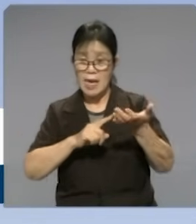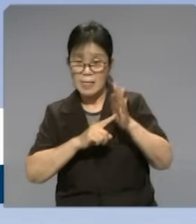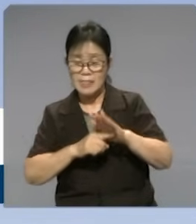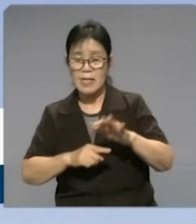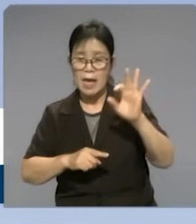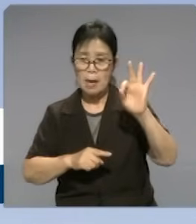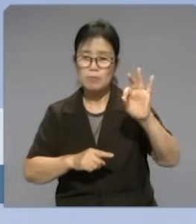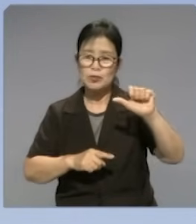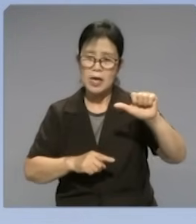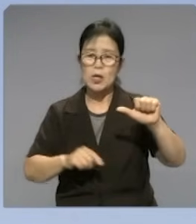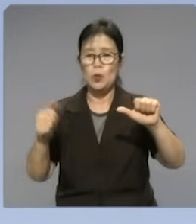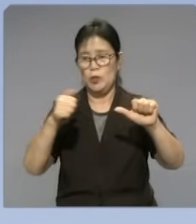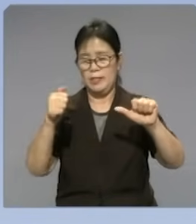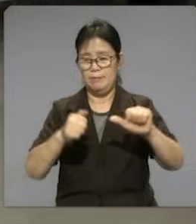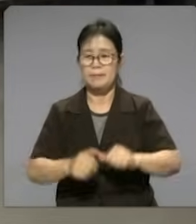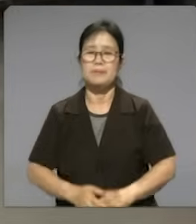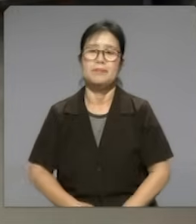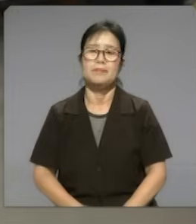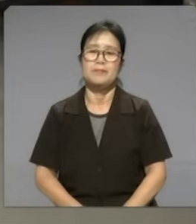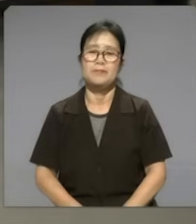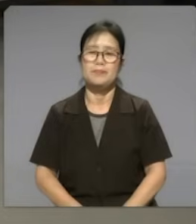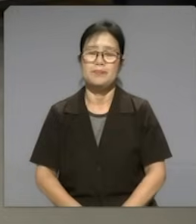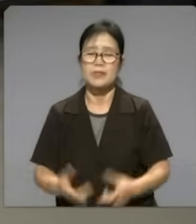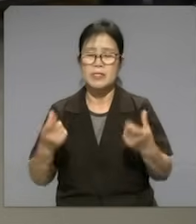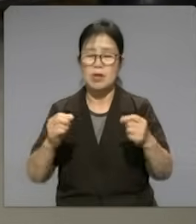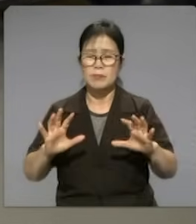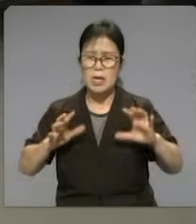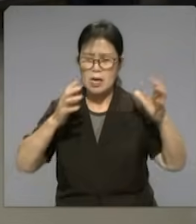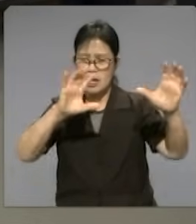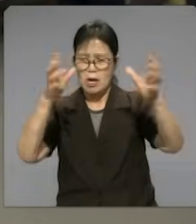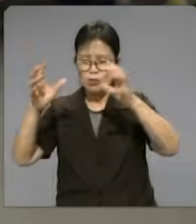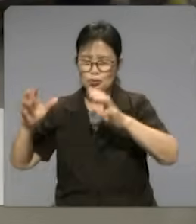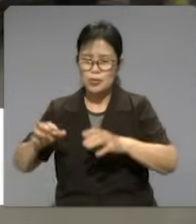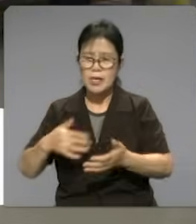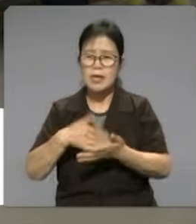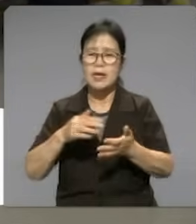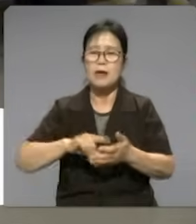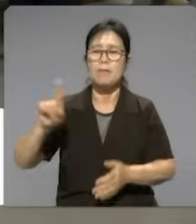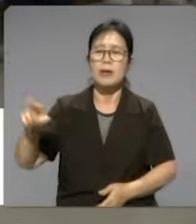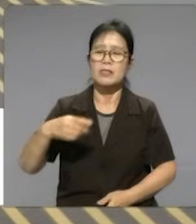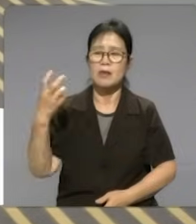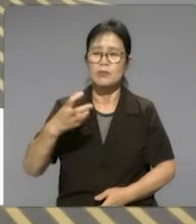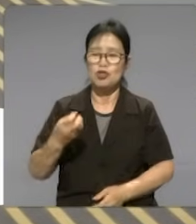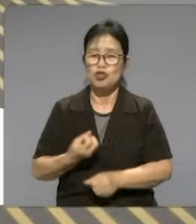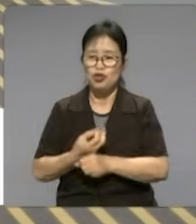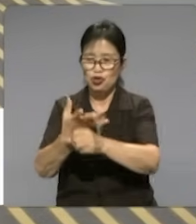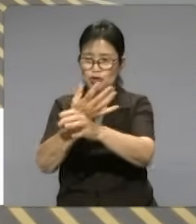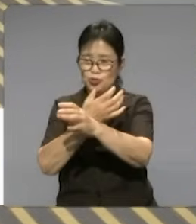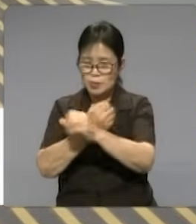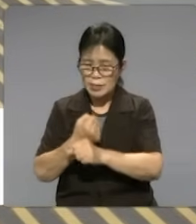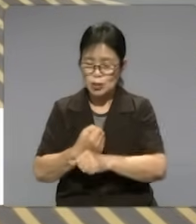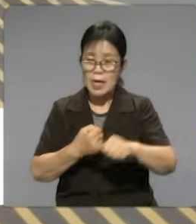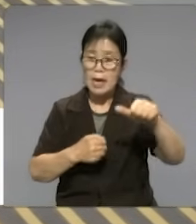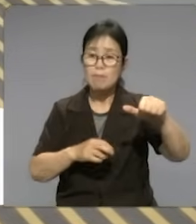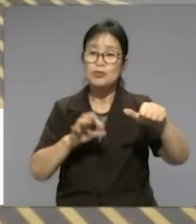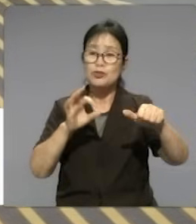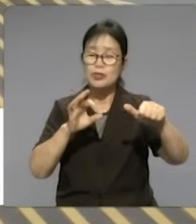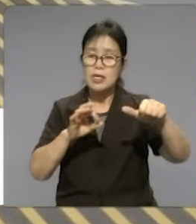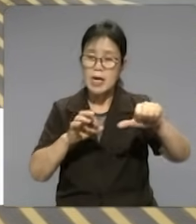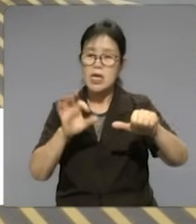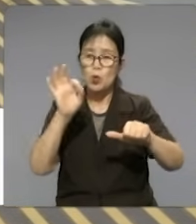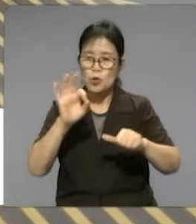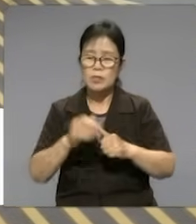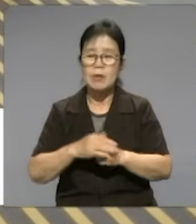FA-50 경공격기입니다. 이처럼 세계 각국의 130여 대가 수출 발주된 FA-50은 한국산